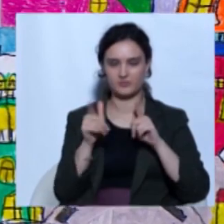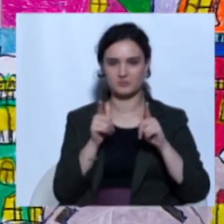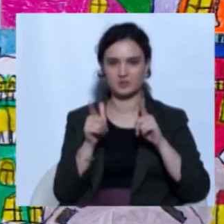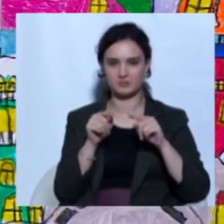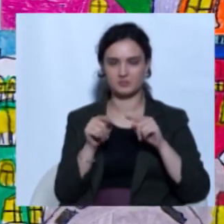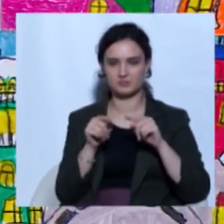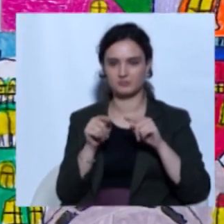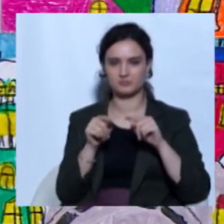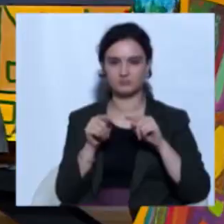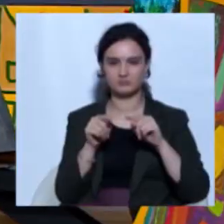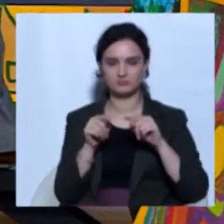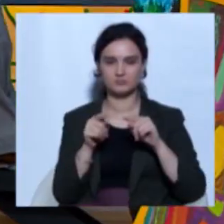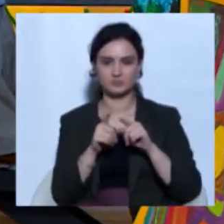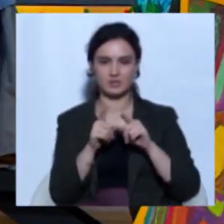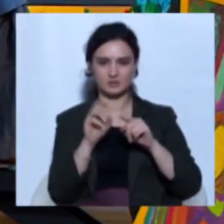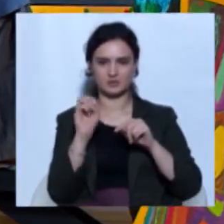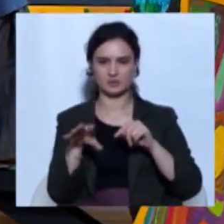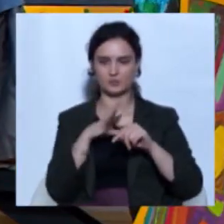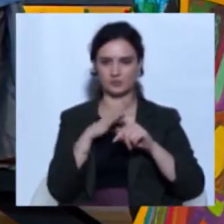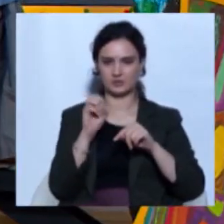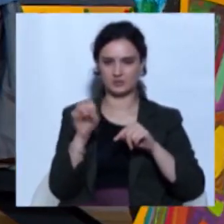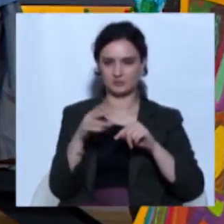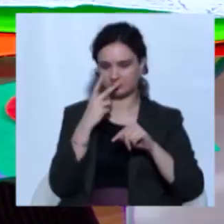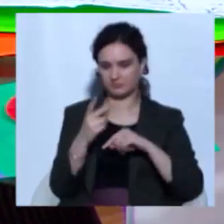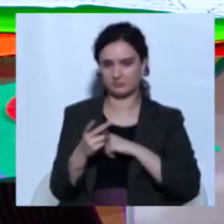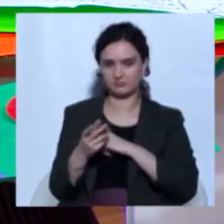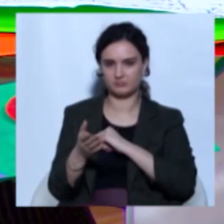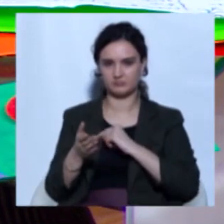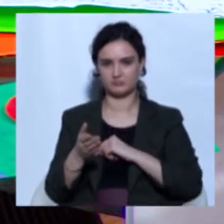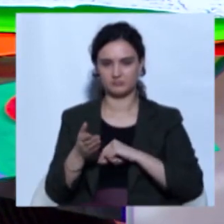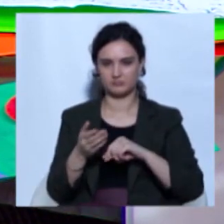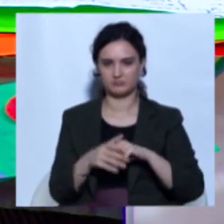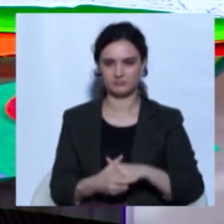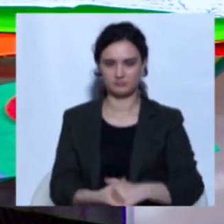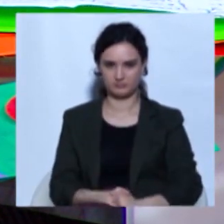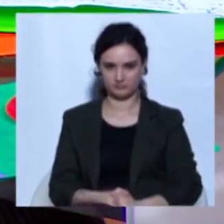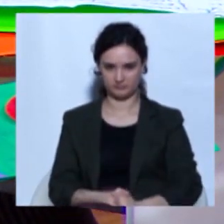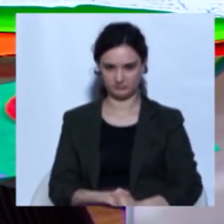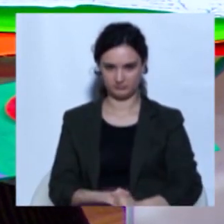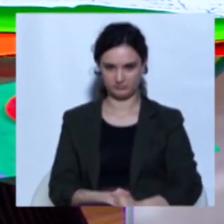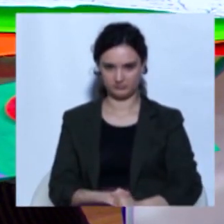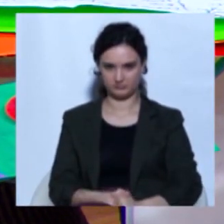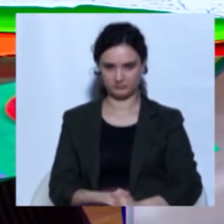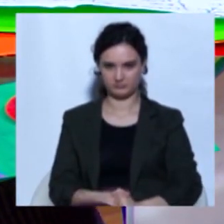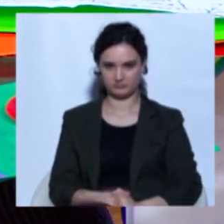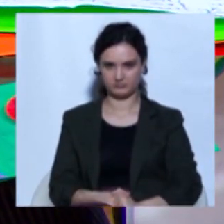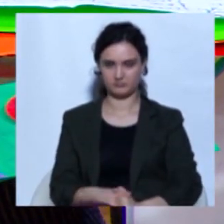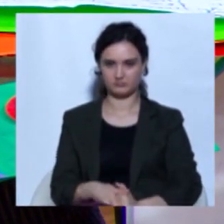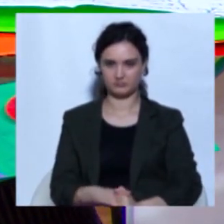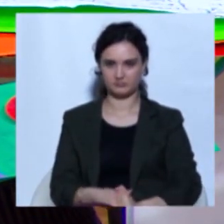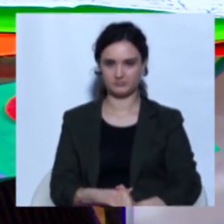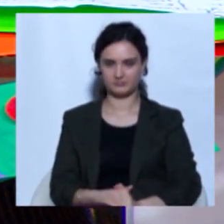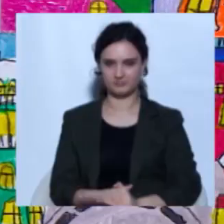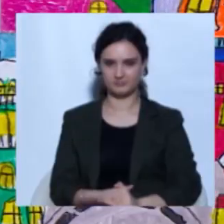ვამზადებდი. ესე ეგდო. და ეგდო ესე აი აქ. და მე რომ დავინახე, ეგდო ცოტა